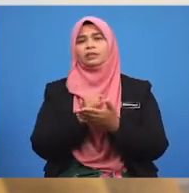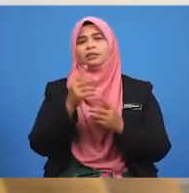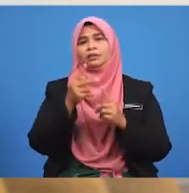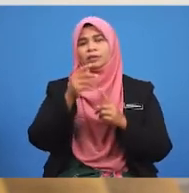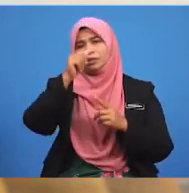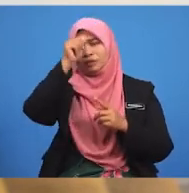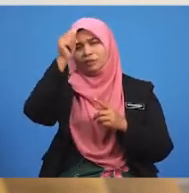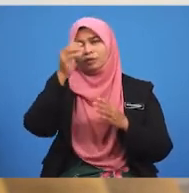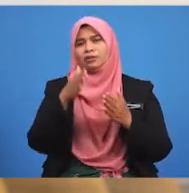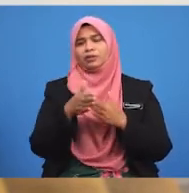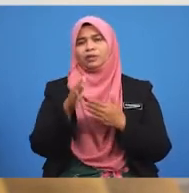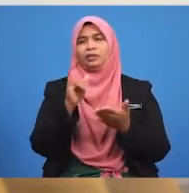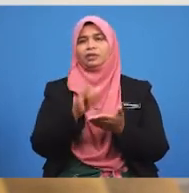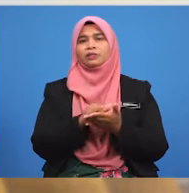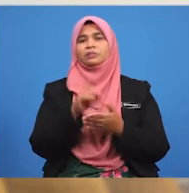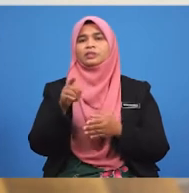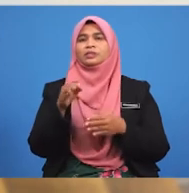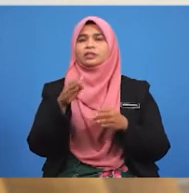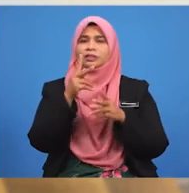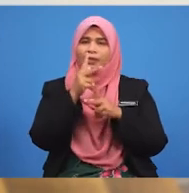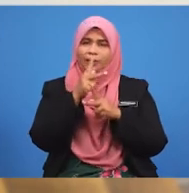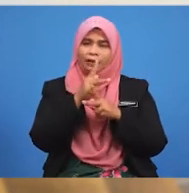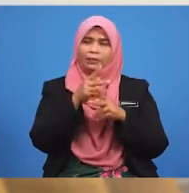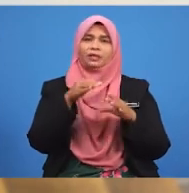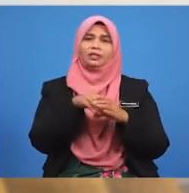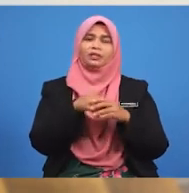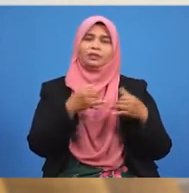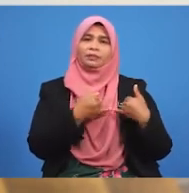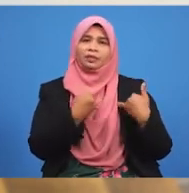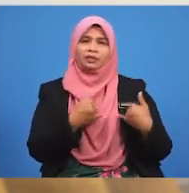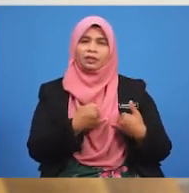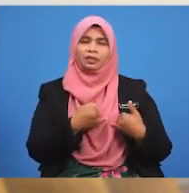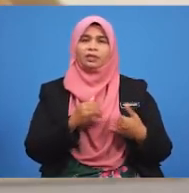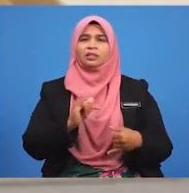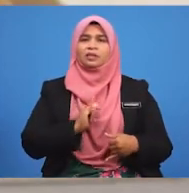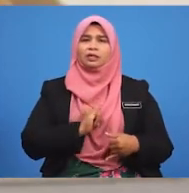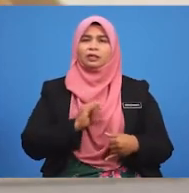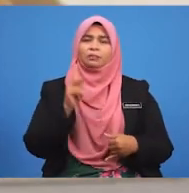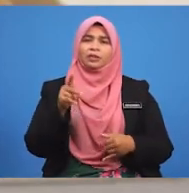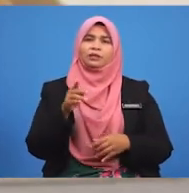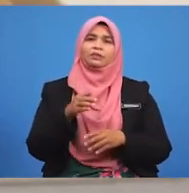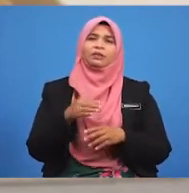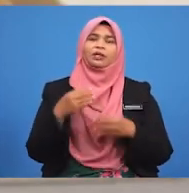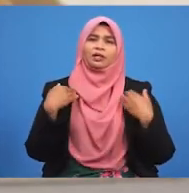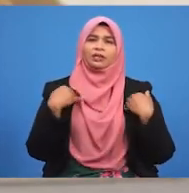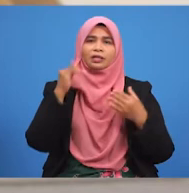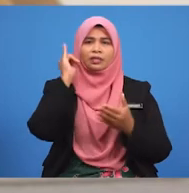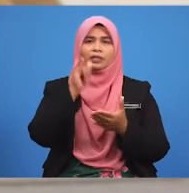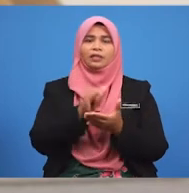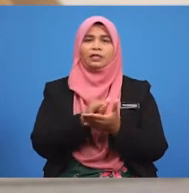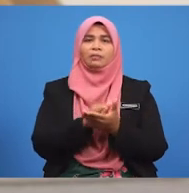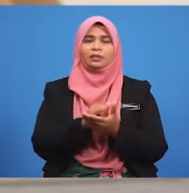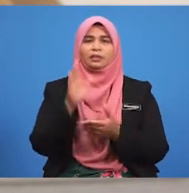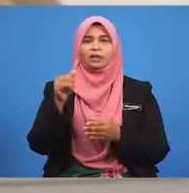Oleh demikian, kita perlu semakkan dalam hati, saya perlu memiliki iman yang sebenar-benarnya dan berpegang